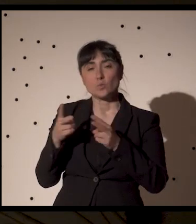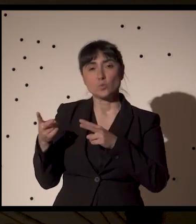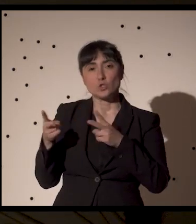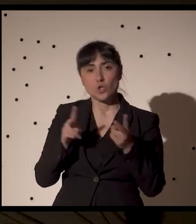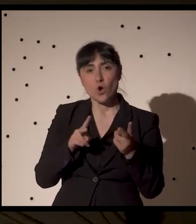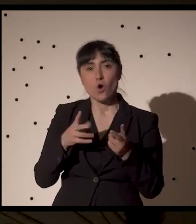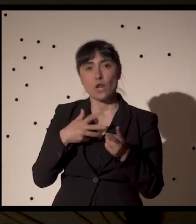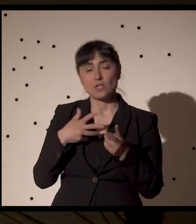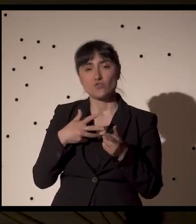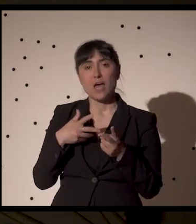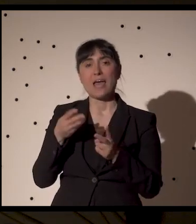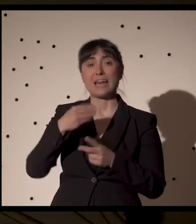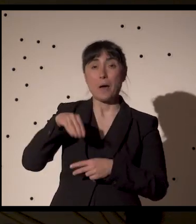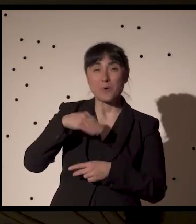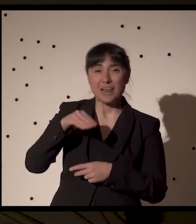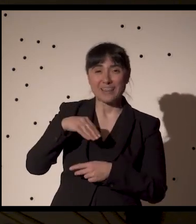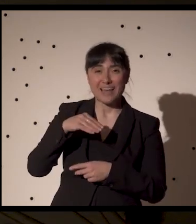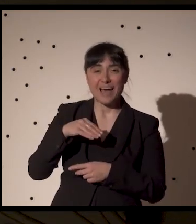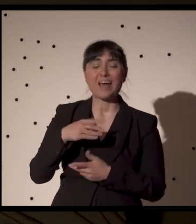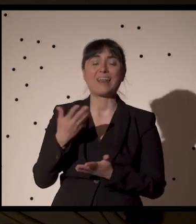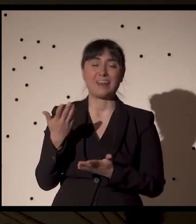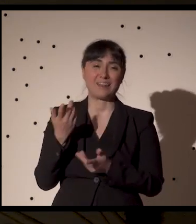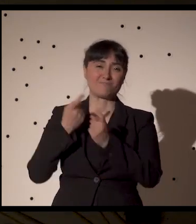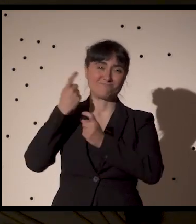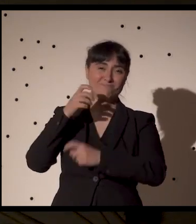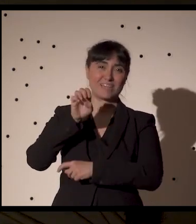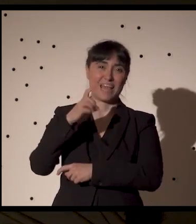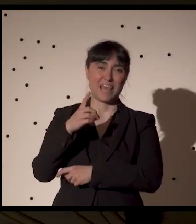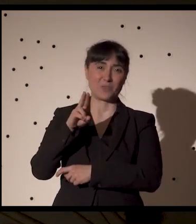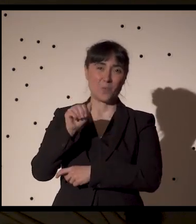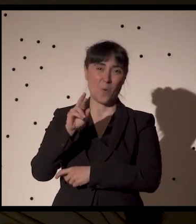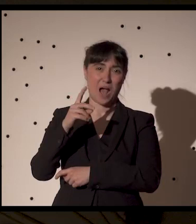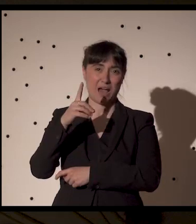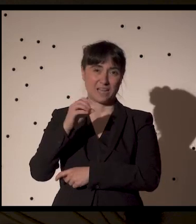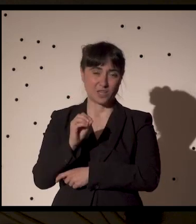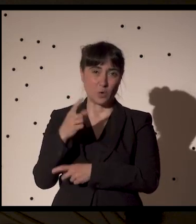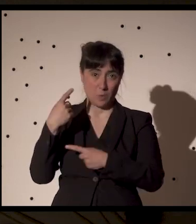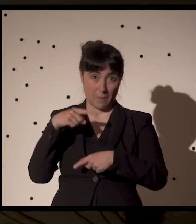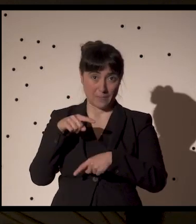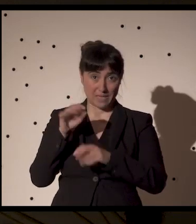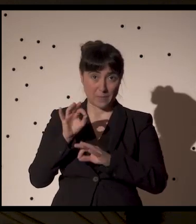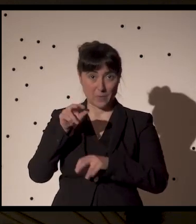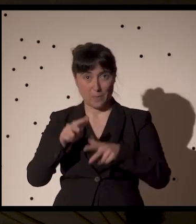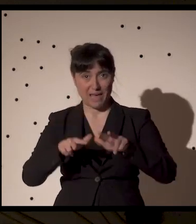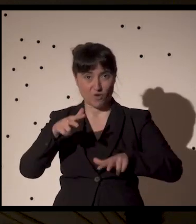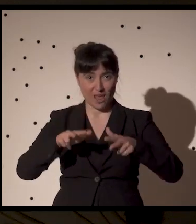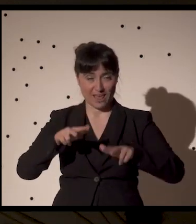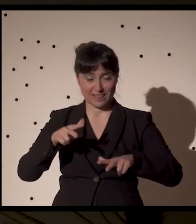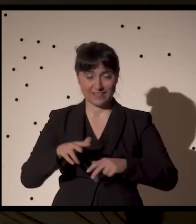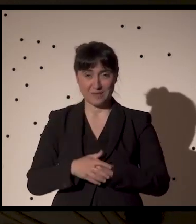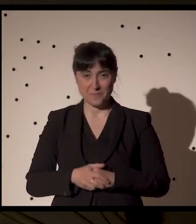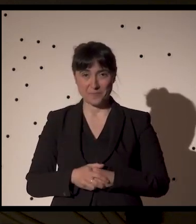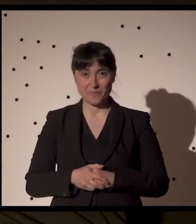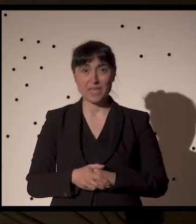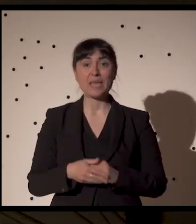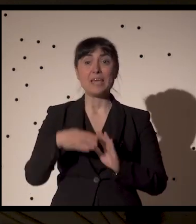la versione napoletana di Eduardo nella versione giusto appunto marionettistica Naturalmente la stagione sarà